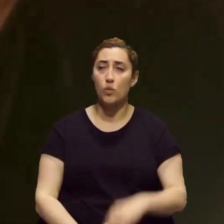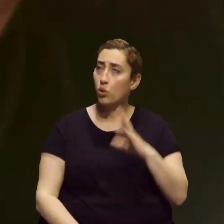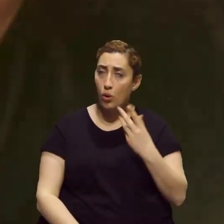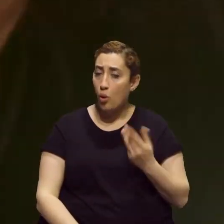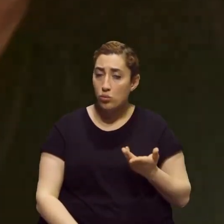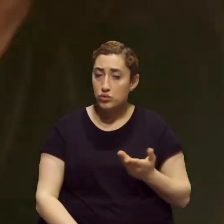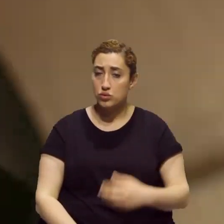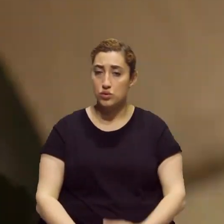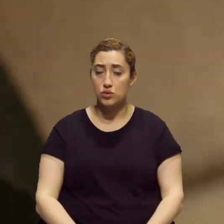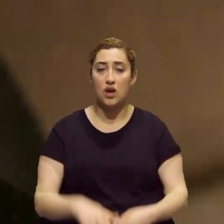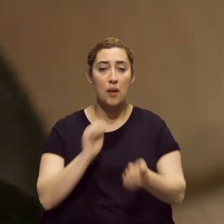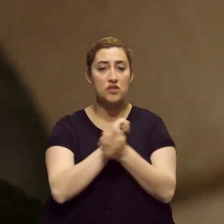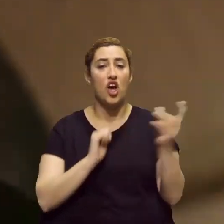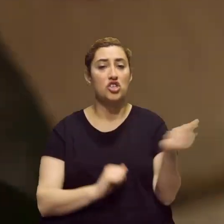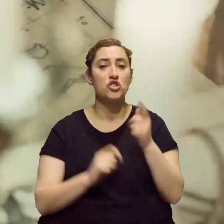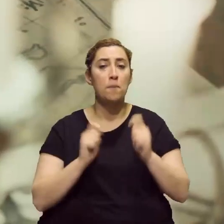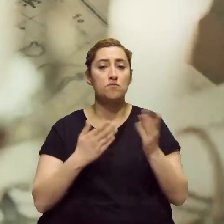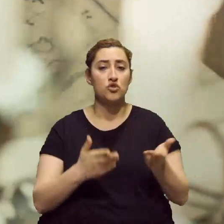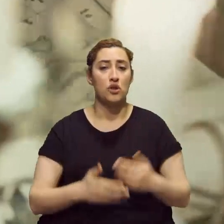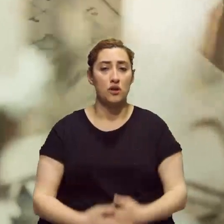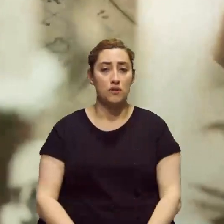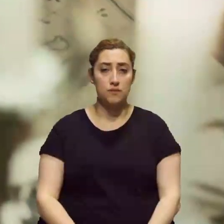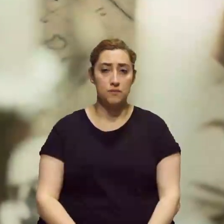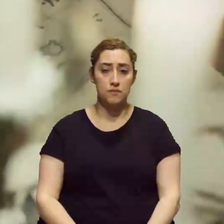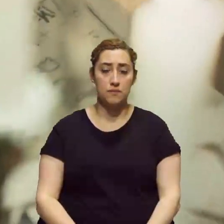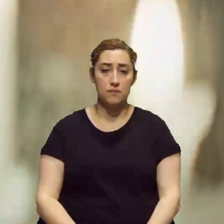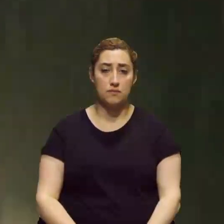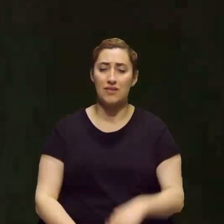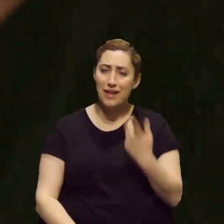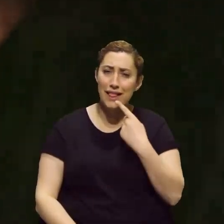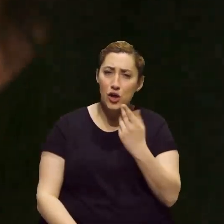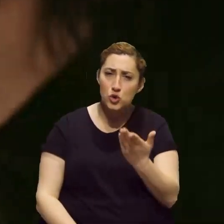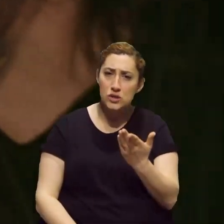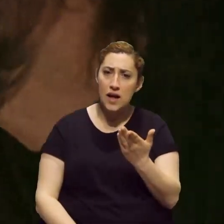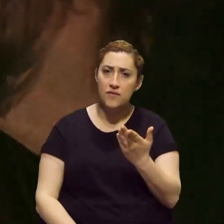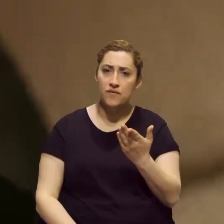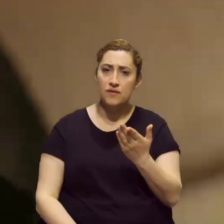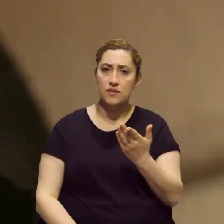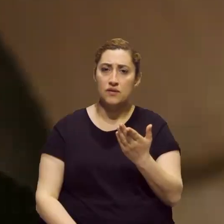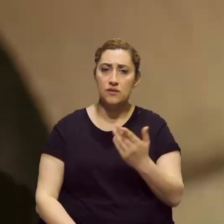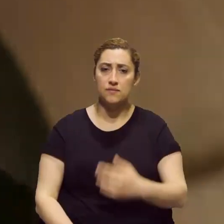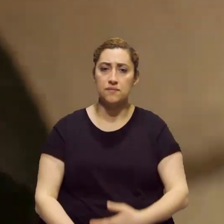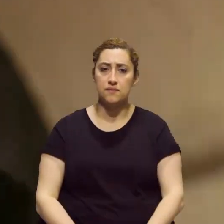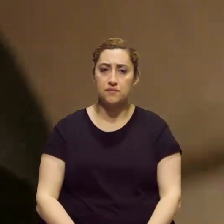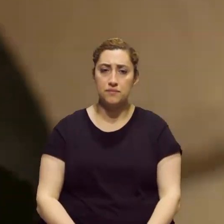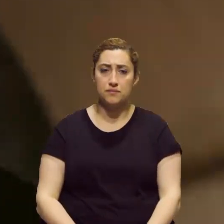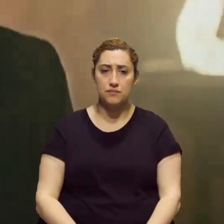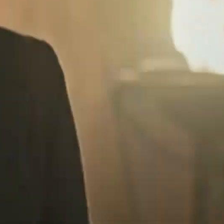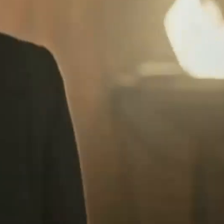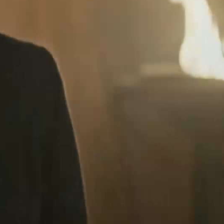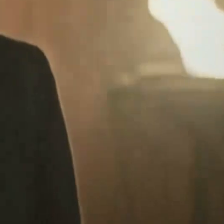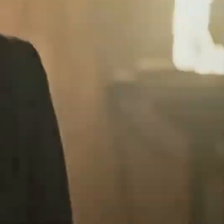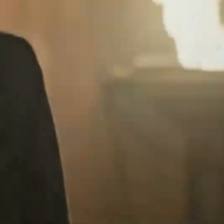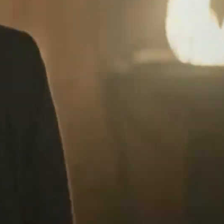Ne olmuş Akbar'a? Hapisten kaçırmışlar. Ali masaya vurdu. Ne diyorsun lan sen? Asker başını önüne eğdi.